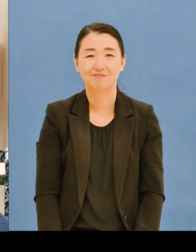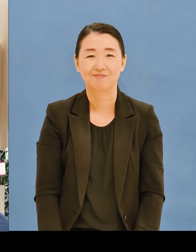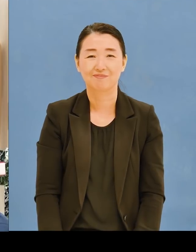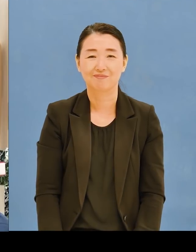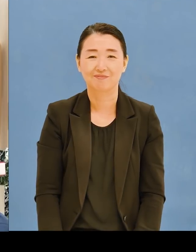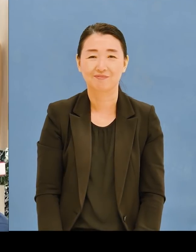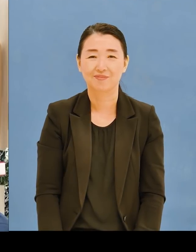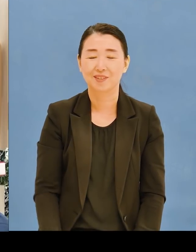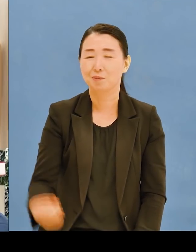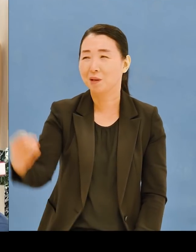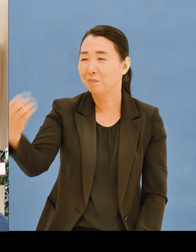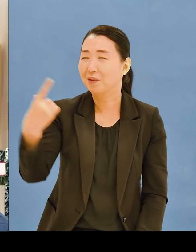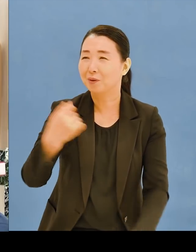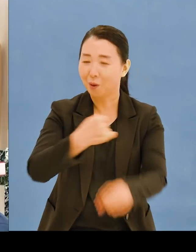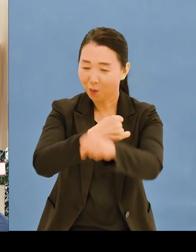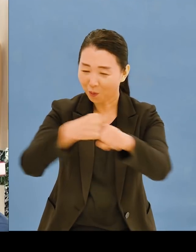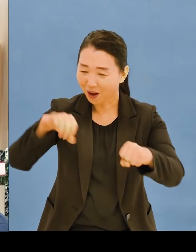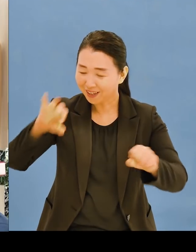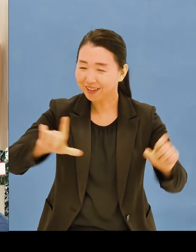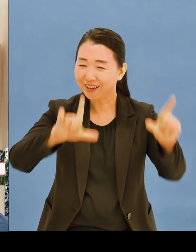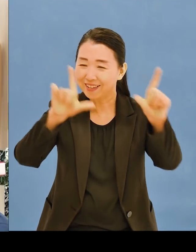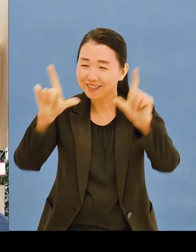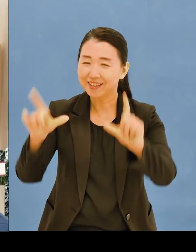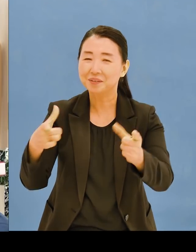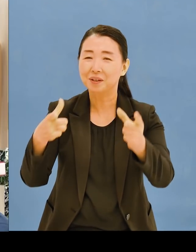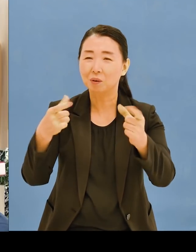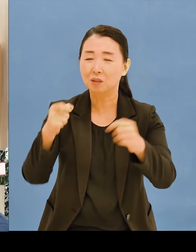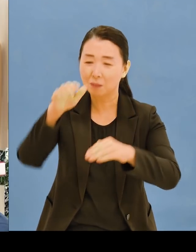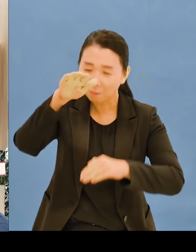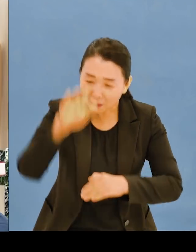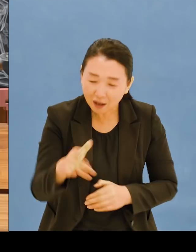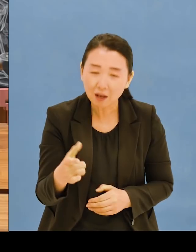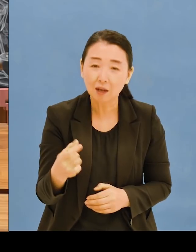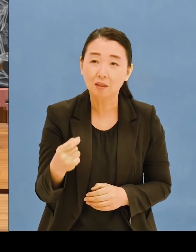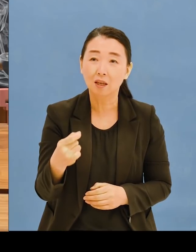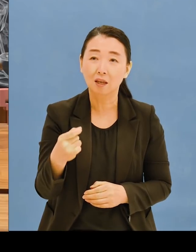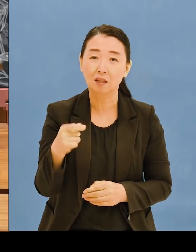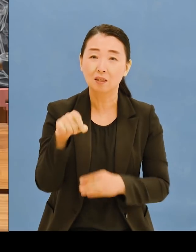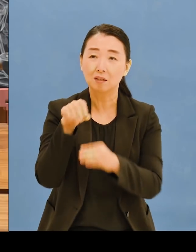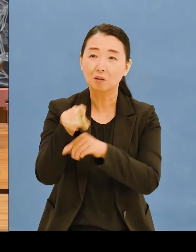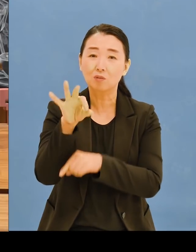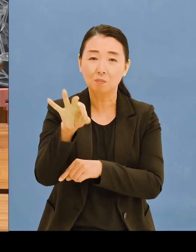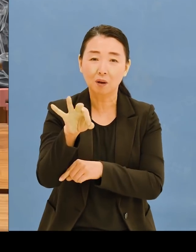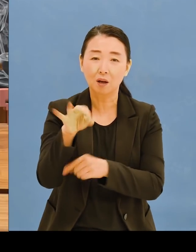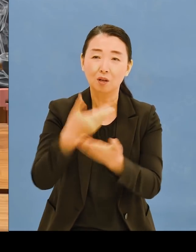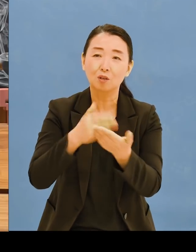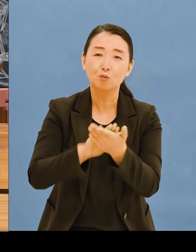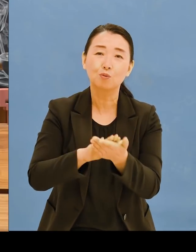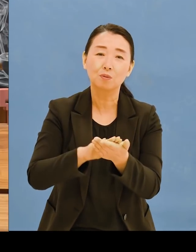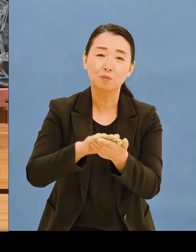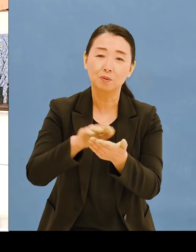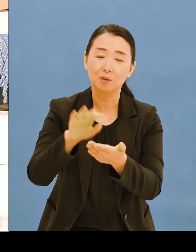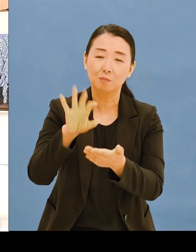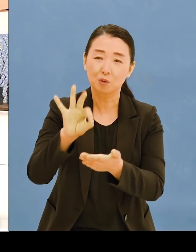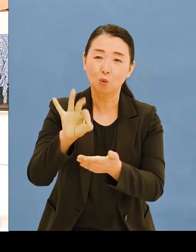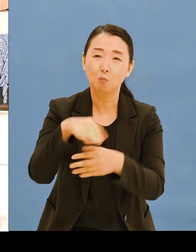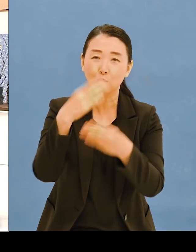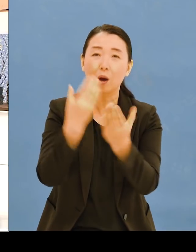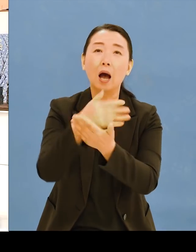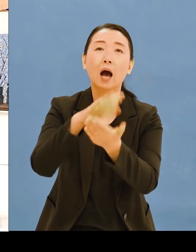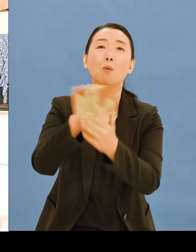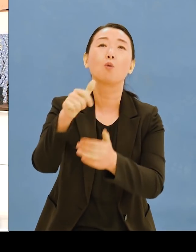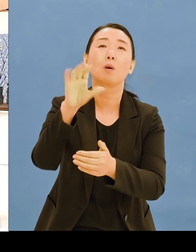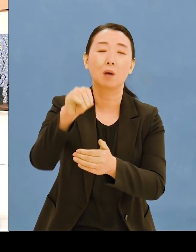정말 말씀대로 광야에 딱 시작이죠. 발을 내딛는 것 같았어요. 지금 차값이랑 수리비 딱 합치니까 딱 500만 원이잖아요. 그죠?